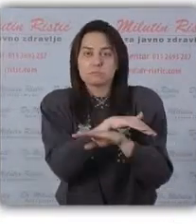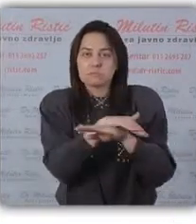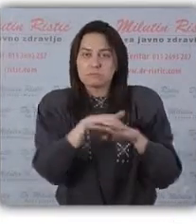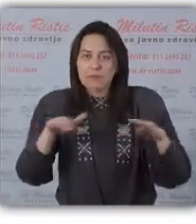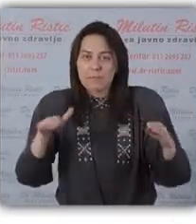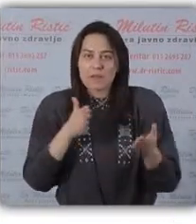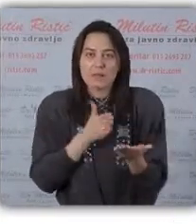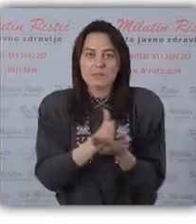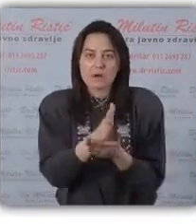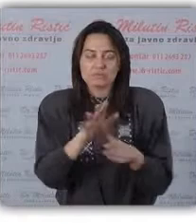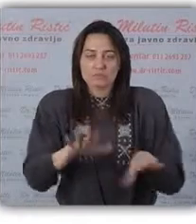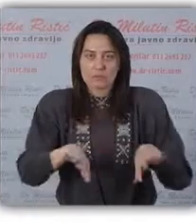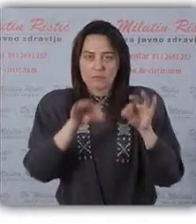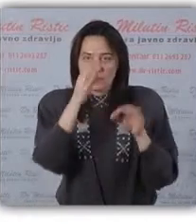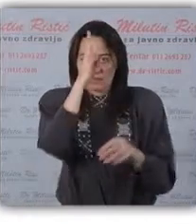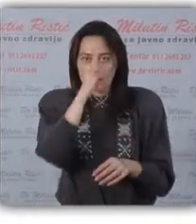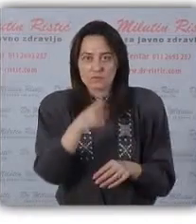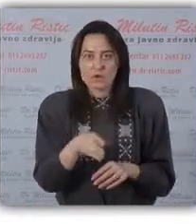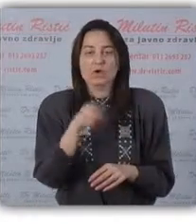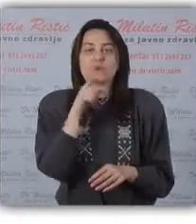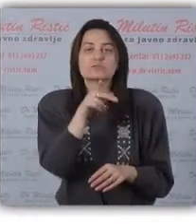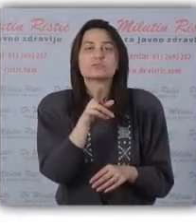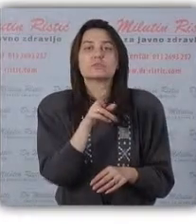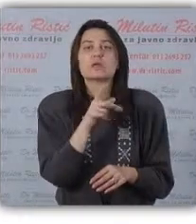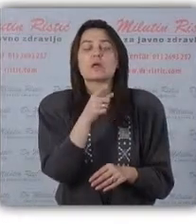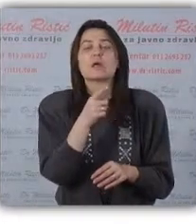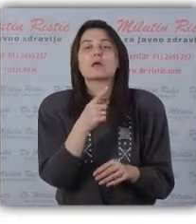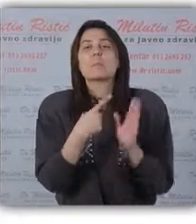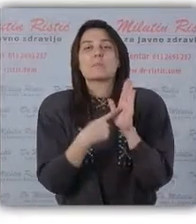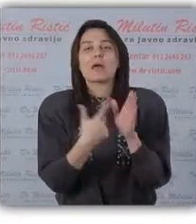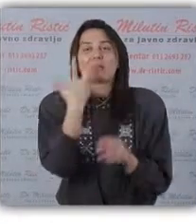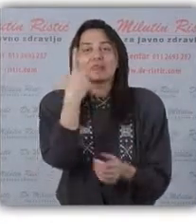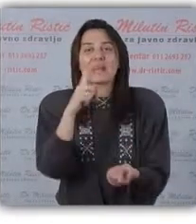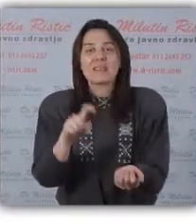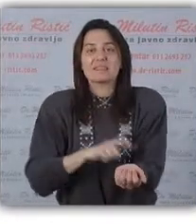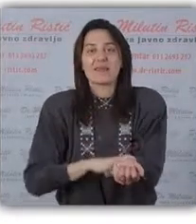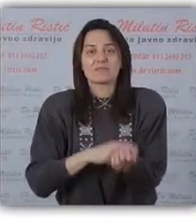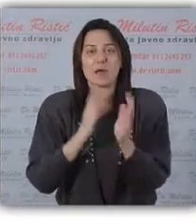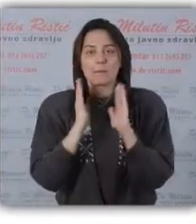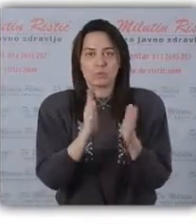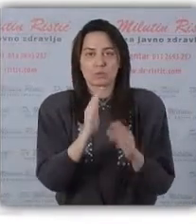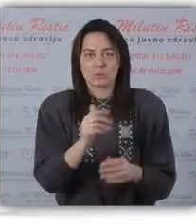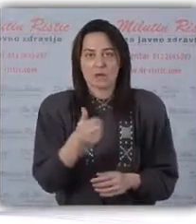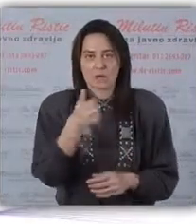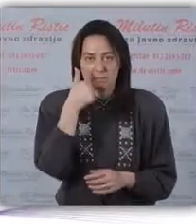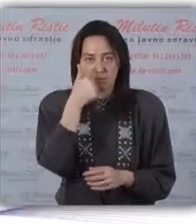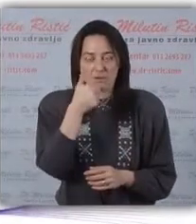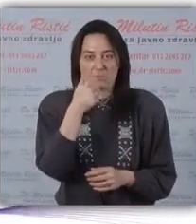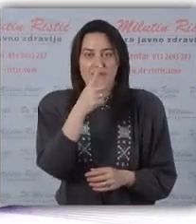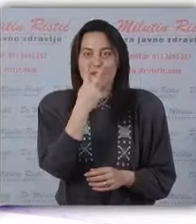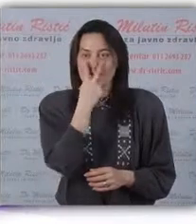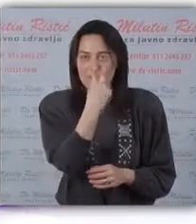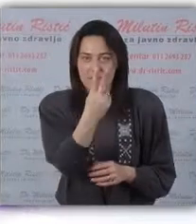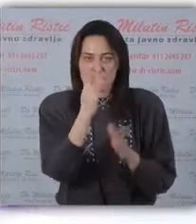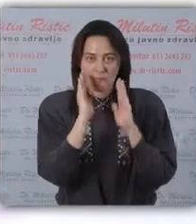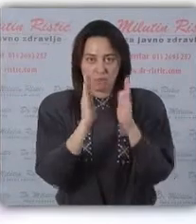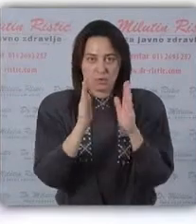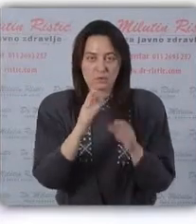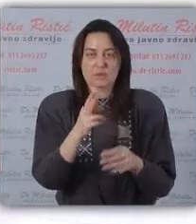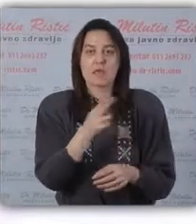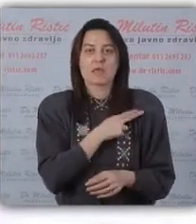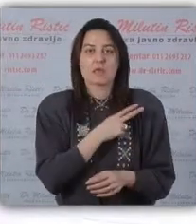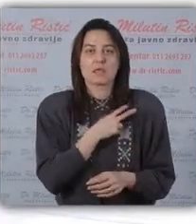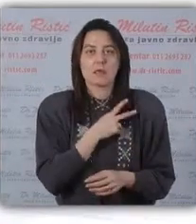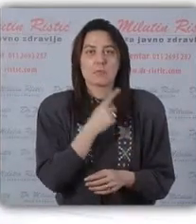temelj sprovođenja dijagnostike koja se zove evocirani potencijali služe 3 nervna puta. To su vidni